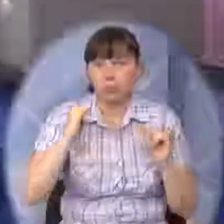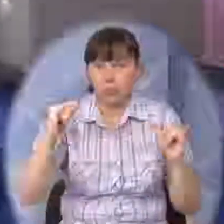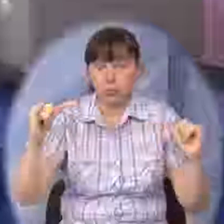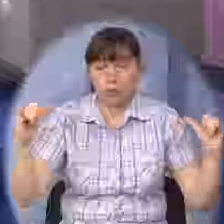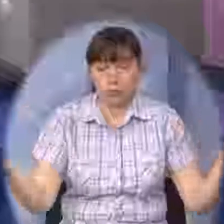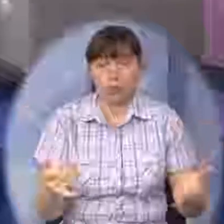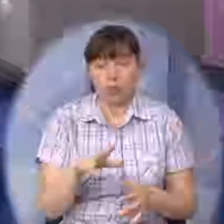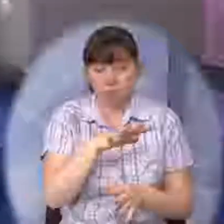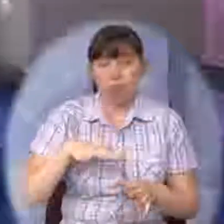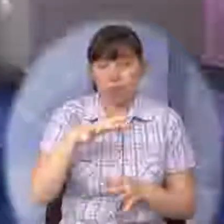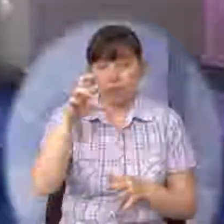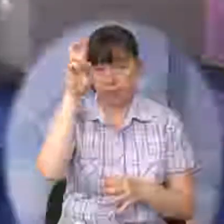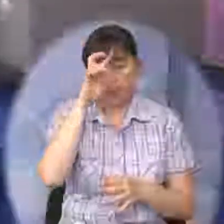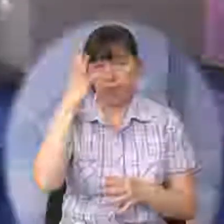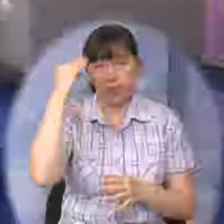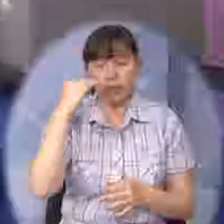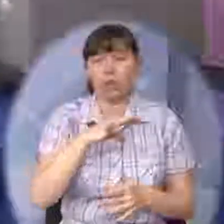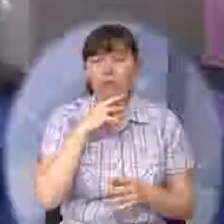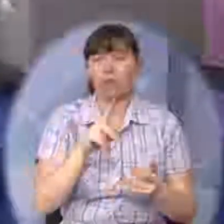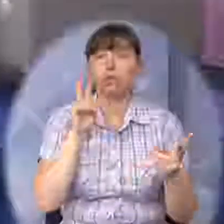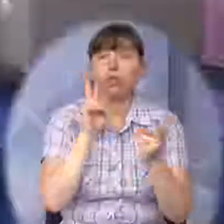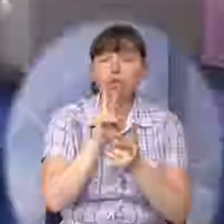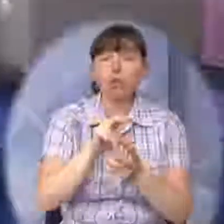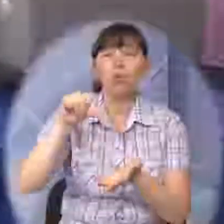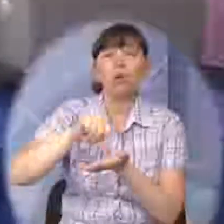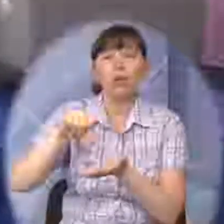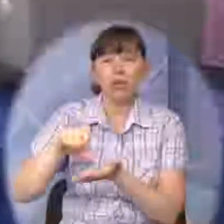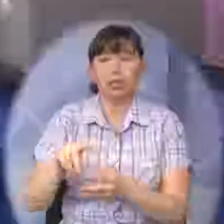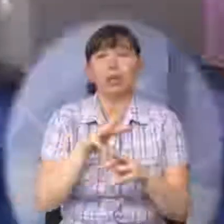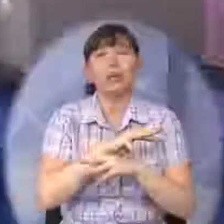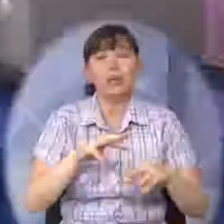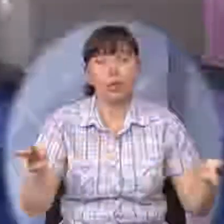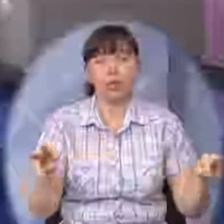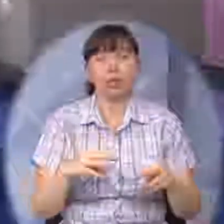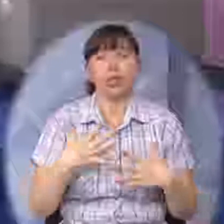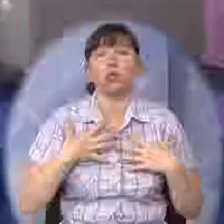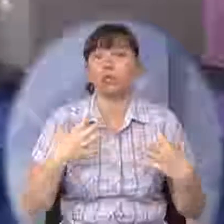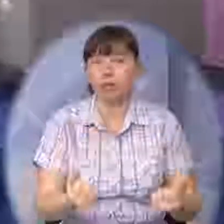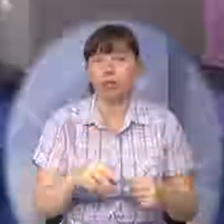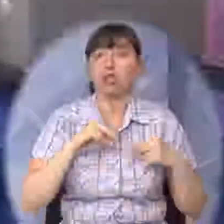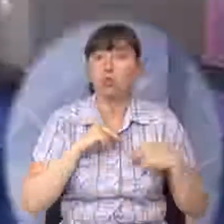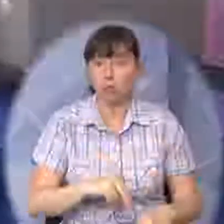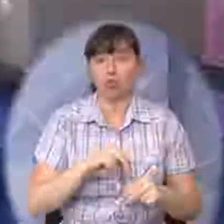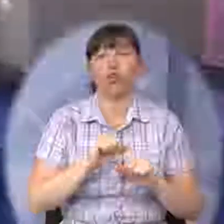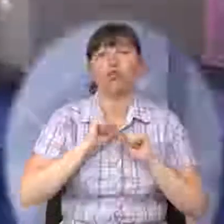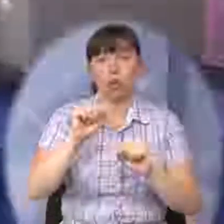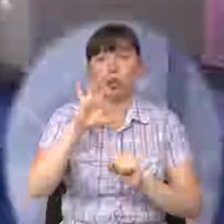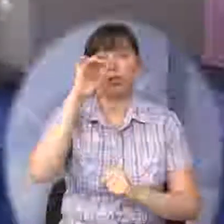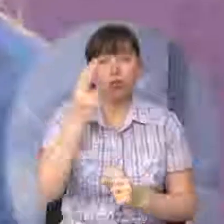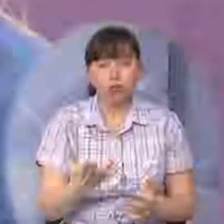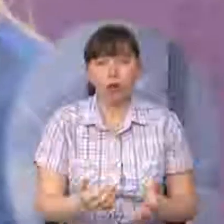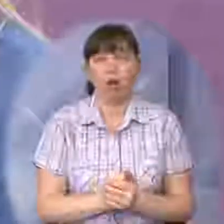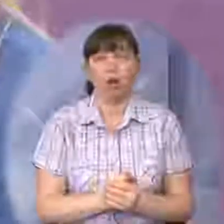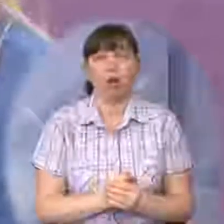toată țara. Am avut diferite întruniri cu reprezentanții de la Ministerul Sănătății, Muncii și Protecției